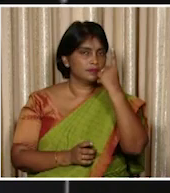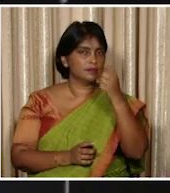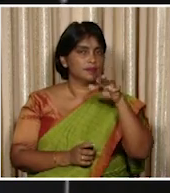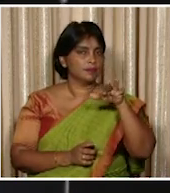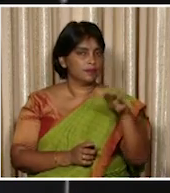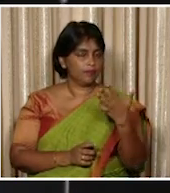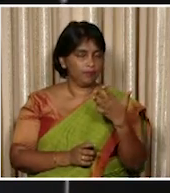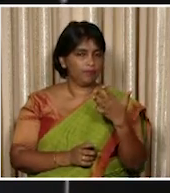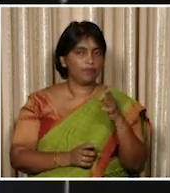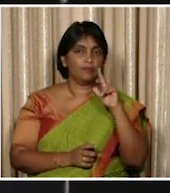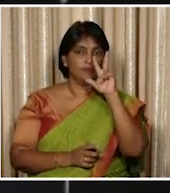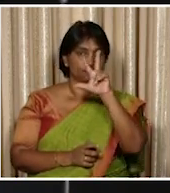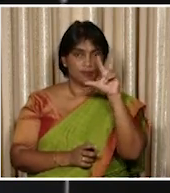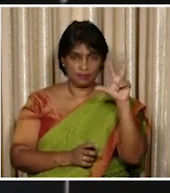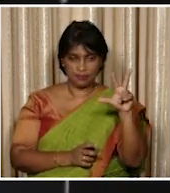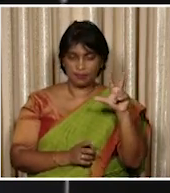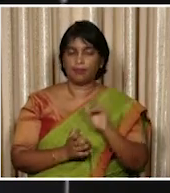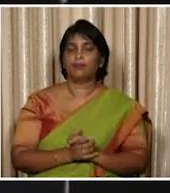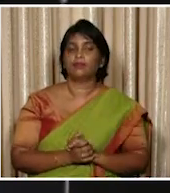எக்தாசமசிய அசு அட்டே